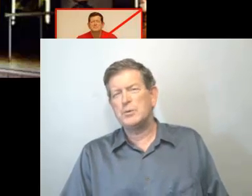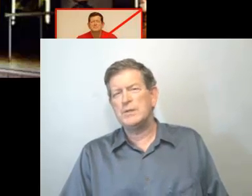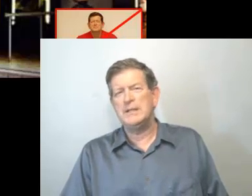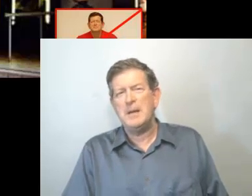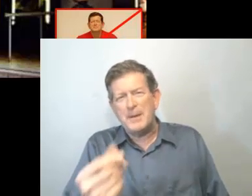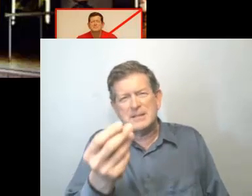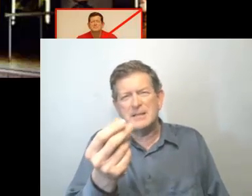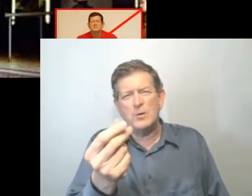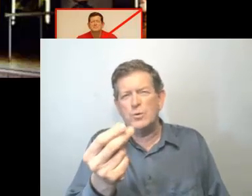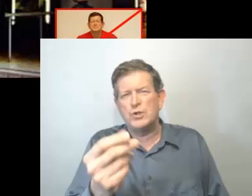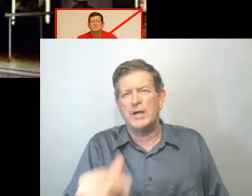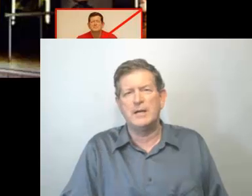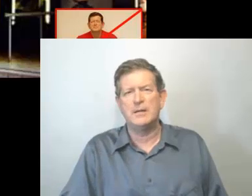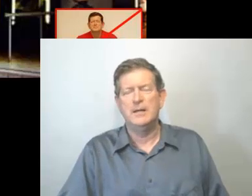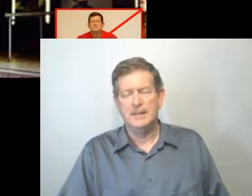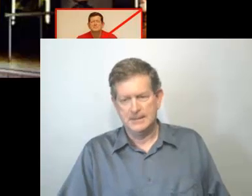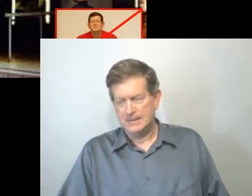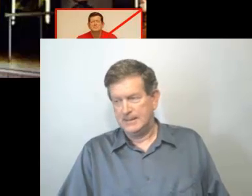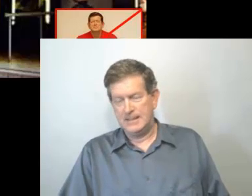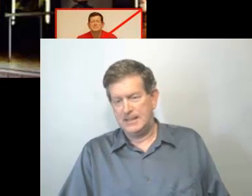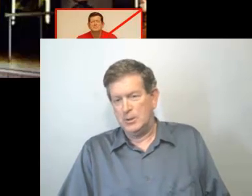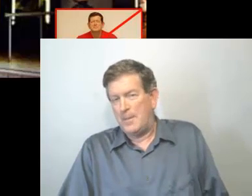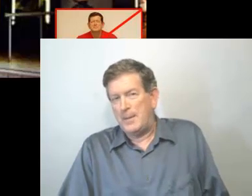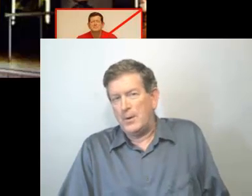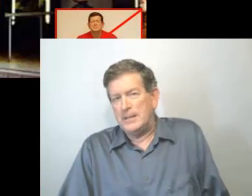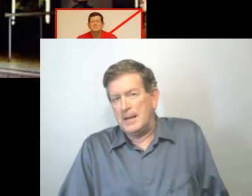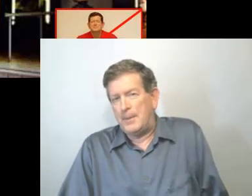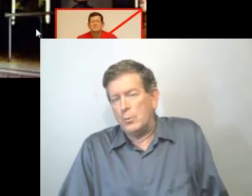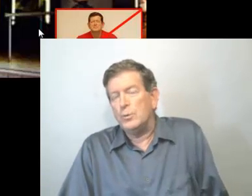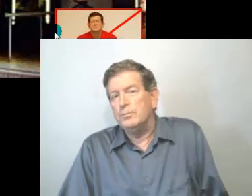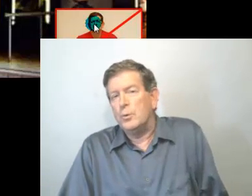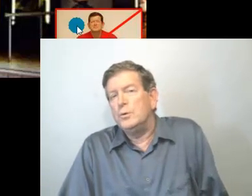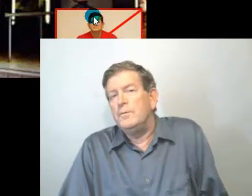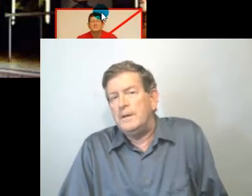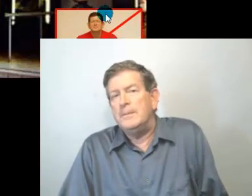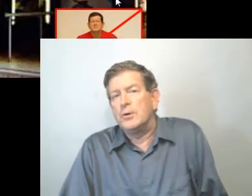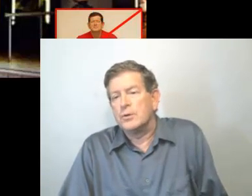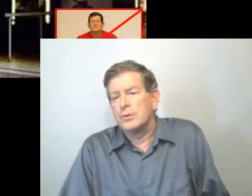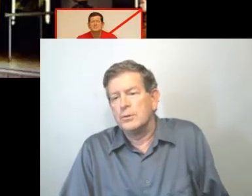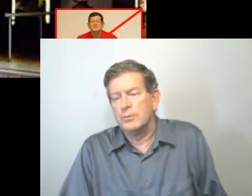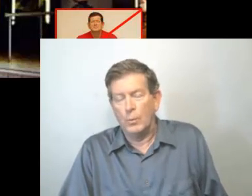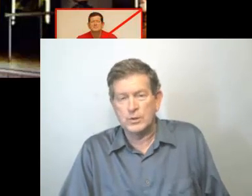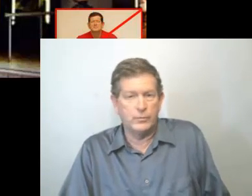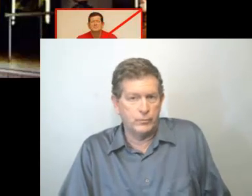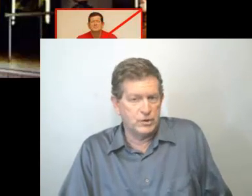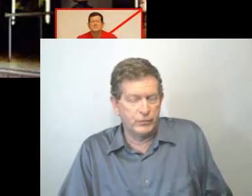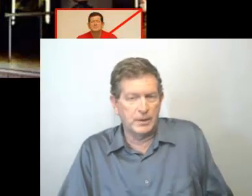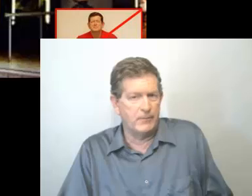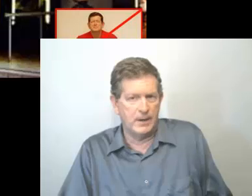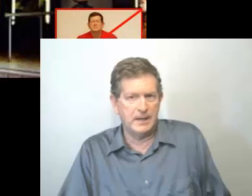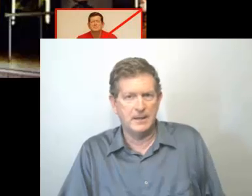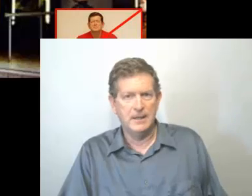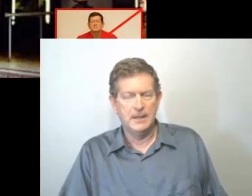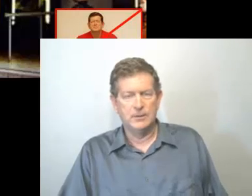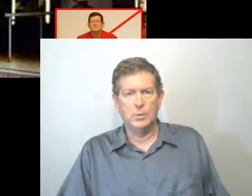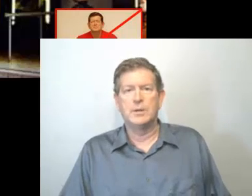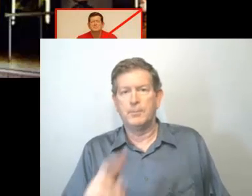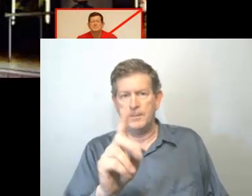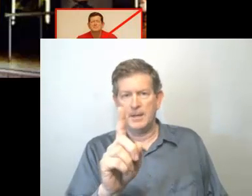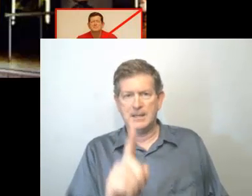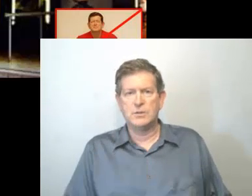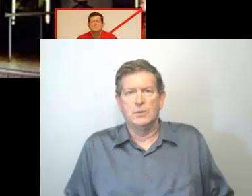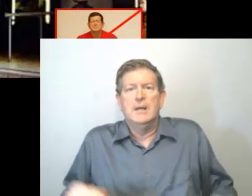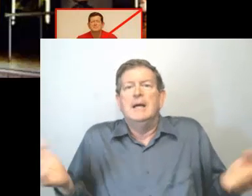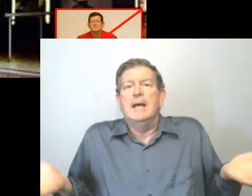ne vais pas au ciné parce que ça coûte cher. Et normalement, il n'y a pas beaucoup de films que moi je voudrais voir.